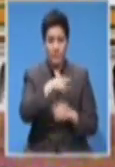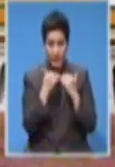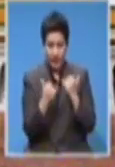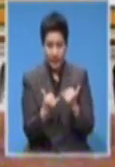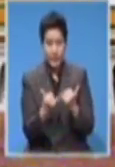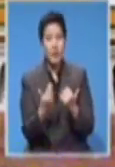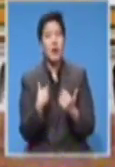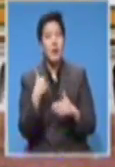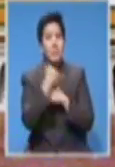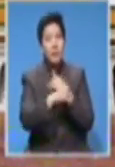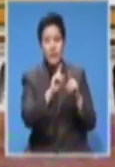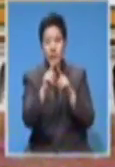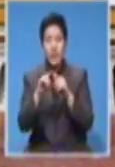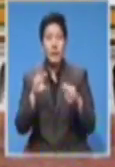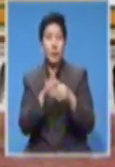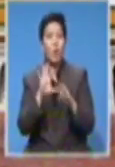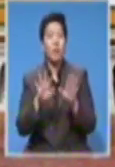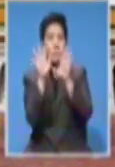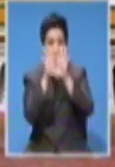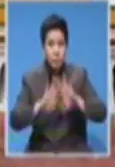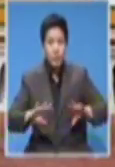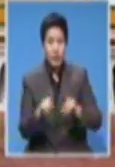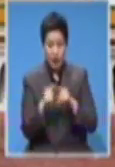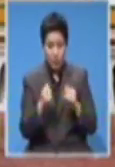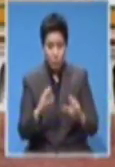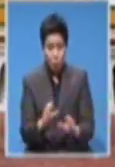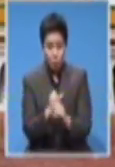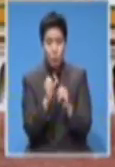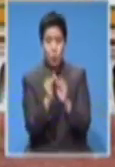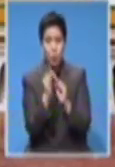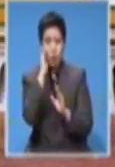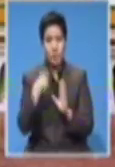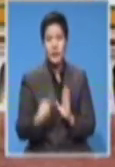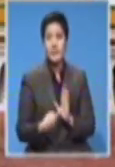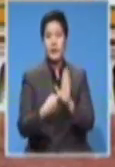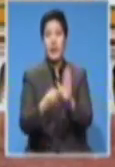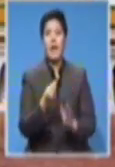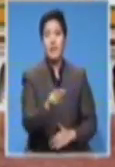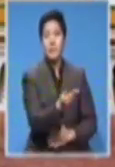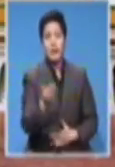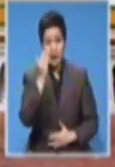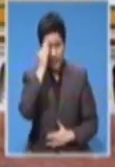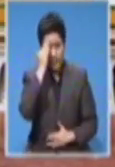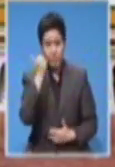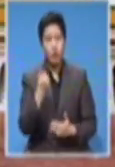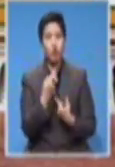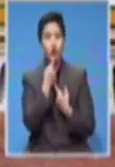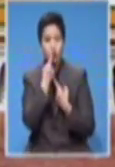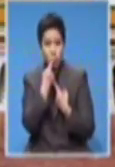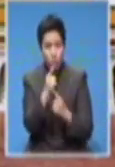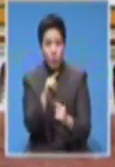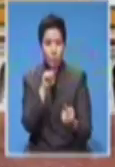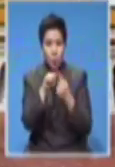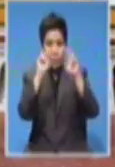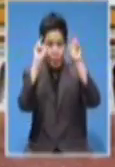ครับรวมทั้งประเทศอื่นในภูมิภาคนี้ด้วยสำหรับผลการประชุมกระทรวงต่างประเทศนั้นจะเสนอให้ทราบในโอกาสต่อไปนะครับผมคิดว่าคงได้คำตอบนะใน